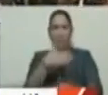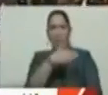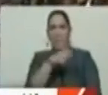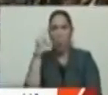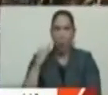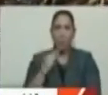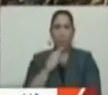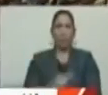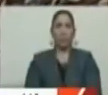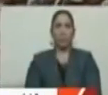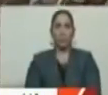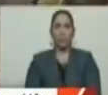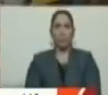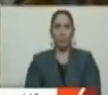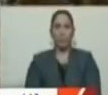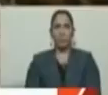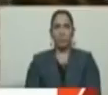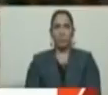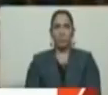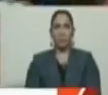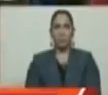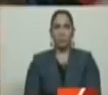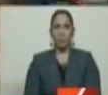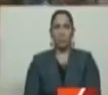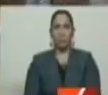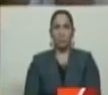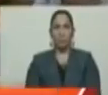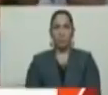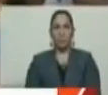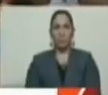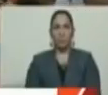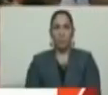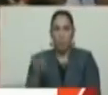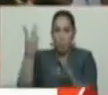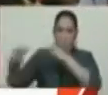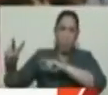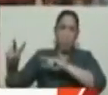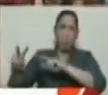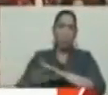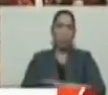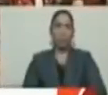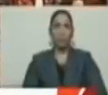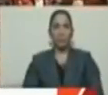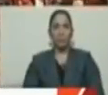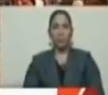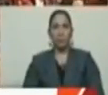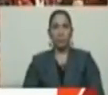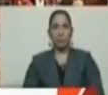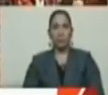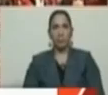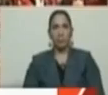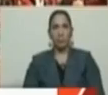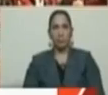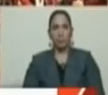الولايات المتحدة الأمريكية كانت دايما تعتبر أمريكا اللاتينية الحديقة الخلفية، يعني هكذا كنا